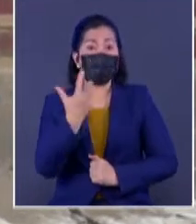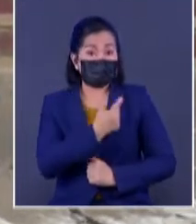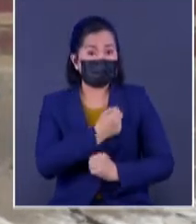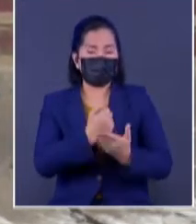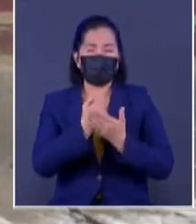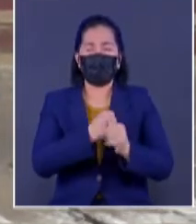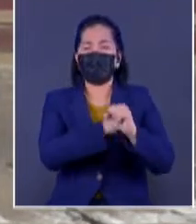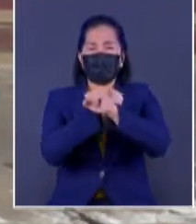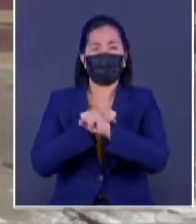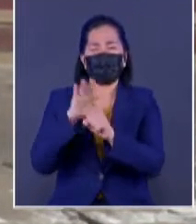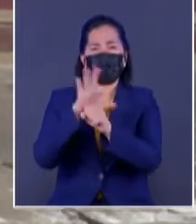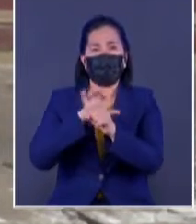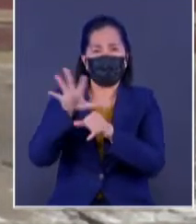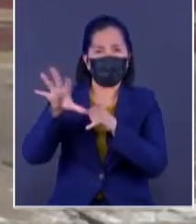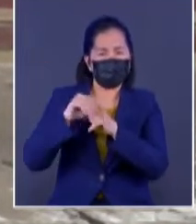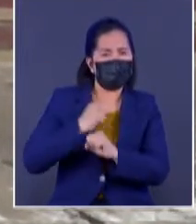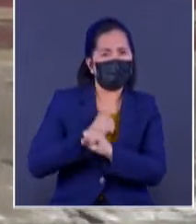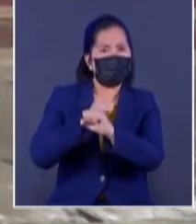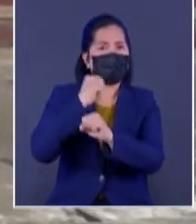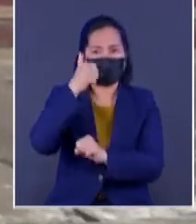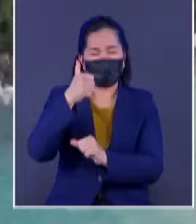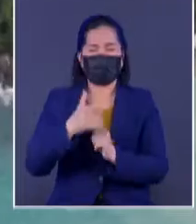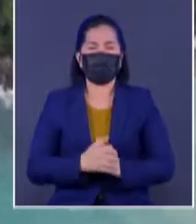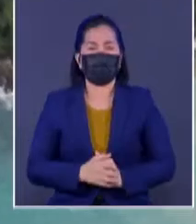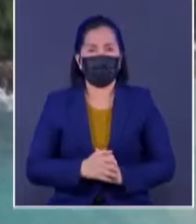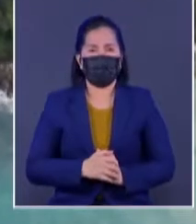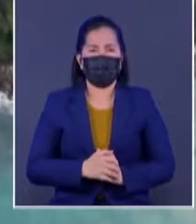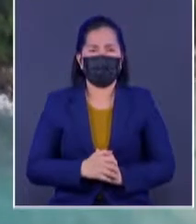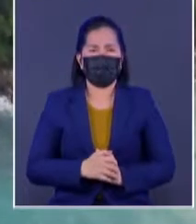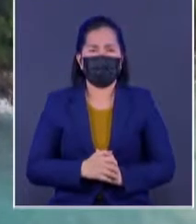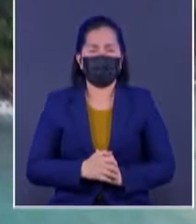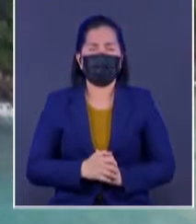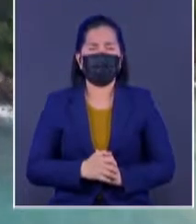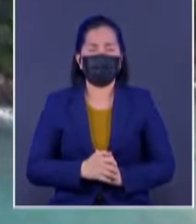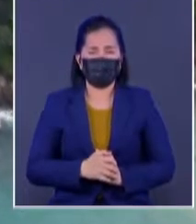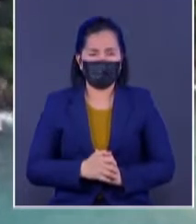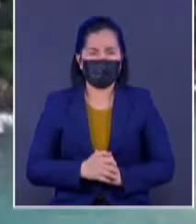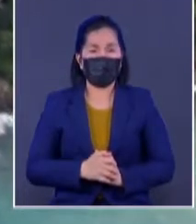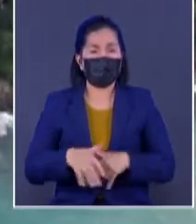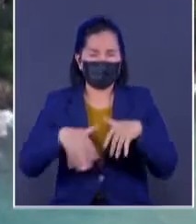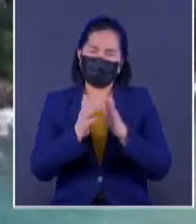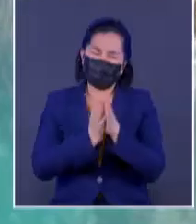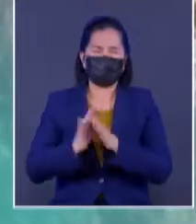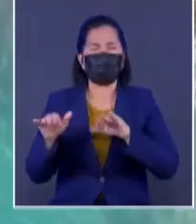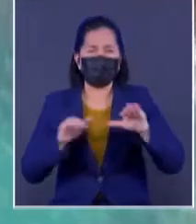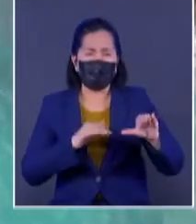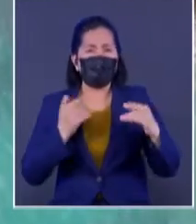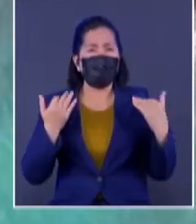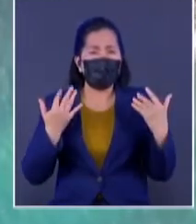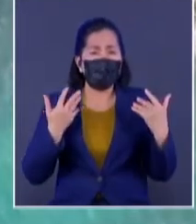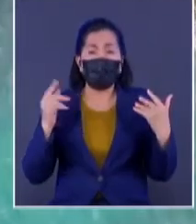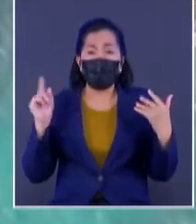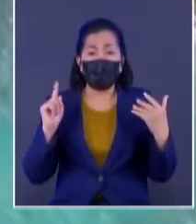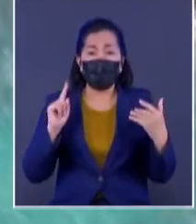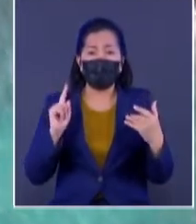องกันเชื้อไวรัสโควิด-19ได้เป็นอย่างดีนะครับ คือตอนนี้พี่น้องประชาชนพร้อมที่จะฉีดนะแต่ก็รออยู่อย่างเดียวคืออะ